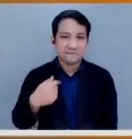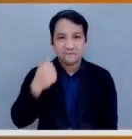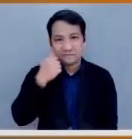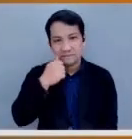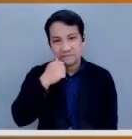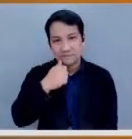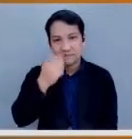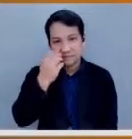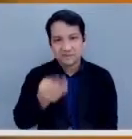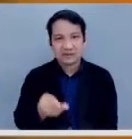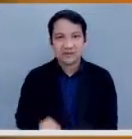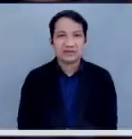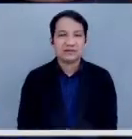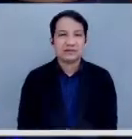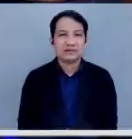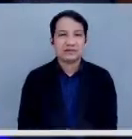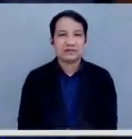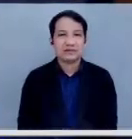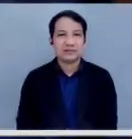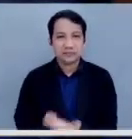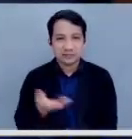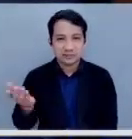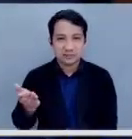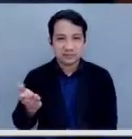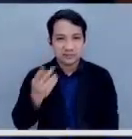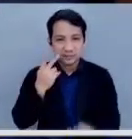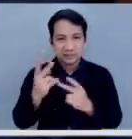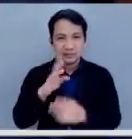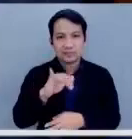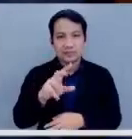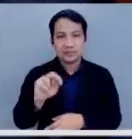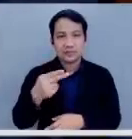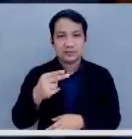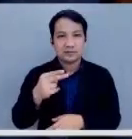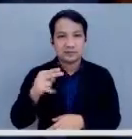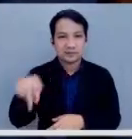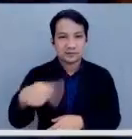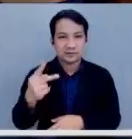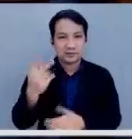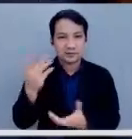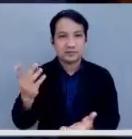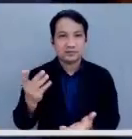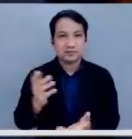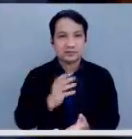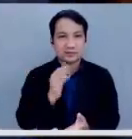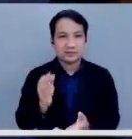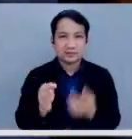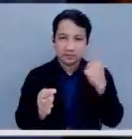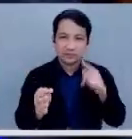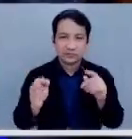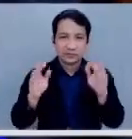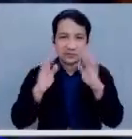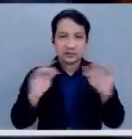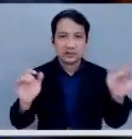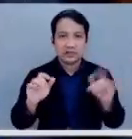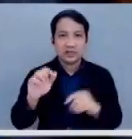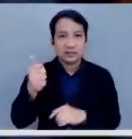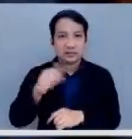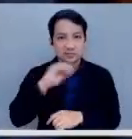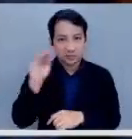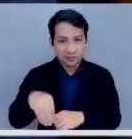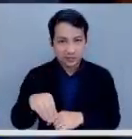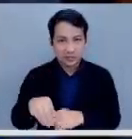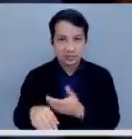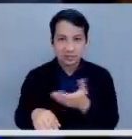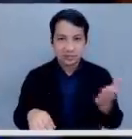lang. Okay. Ayun, so huwag niyo pong kalimutan dumaan sa Bayani PH bukas pag dumaan kayo sa Marikina for Marikina Day. 10% off? Kung sabihin niyo galing